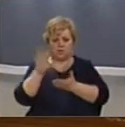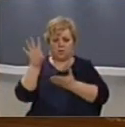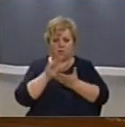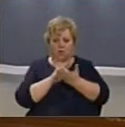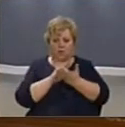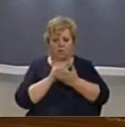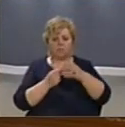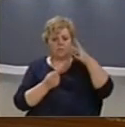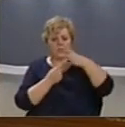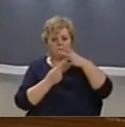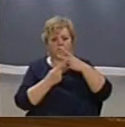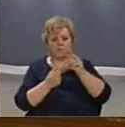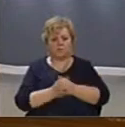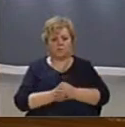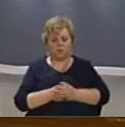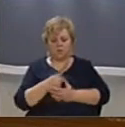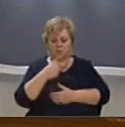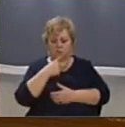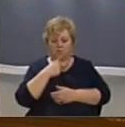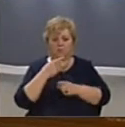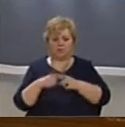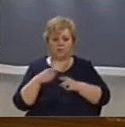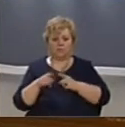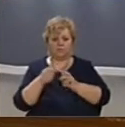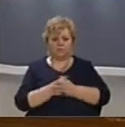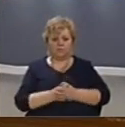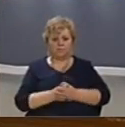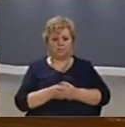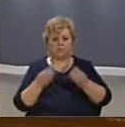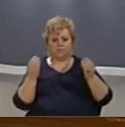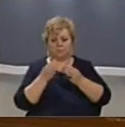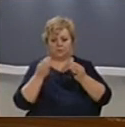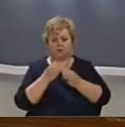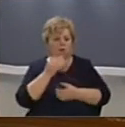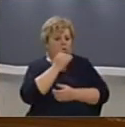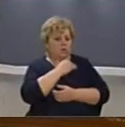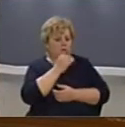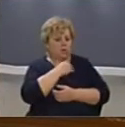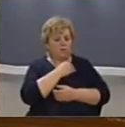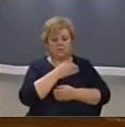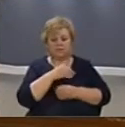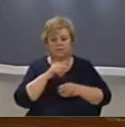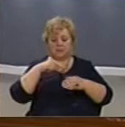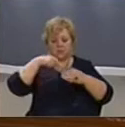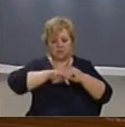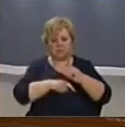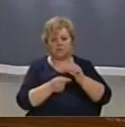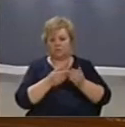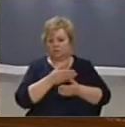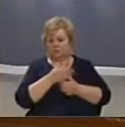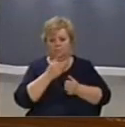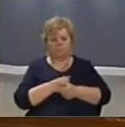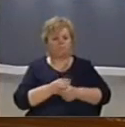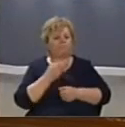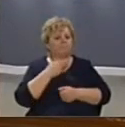e medjave, edhe unë edhe me këtë rast tu, edhe pse nuk jam i njoftuar në detale, por shprehje